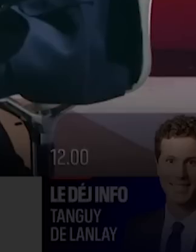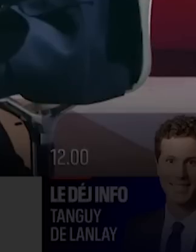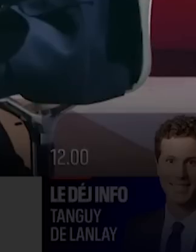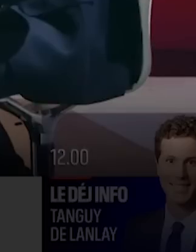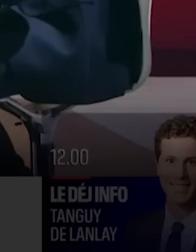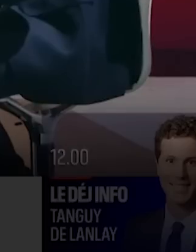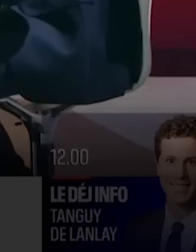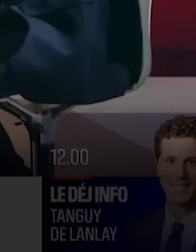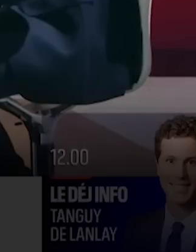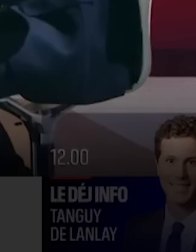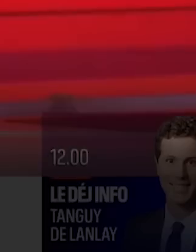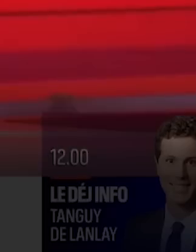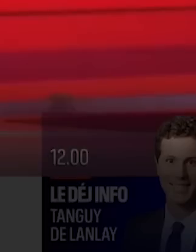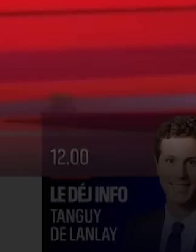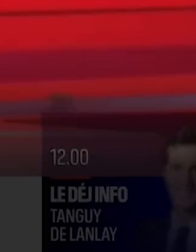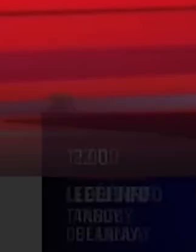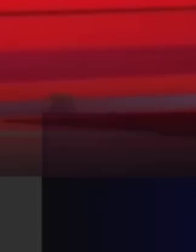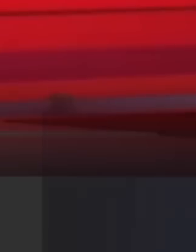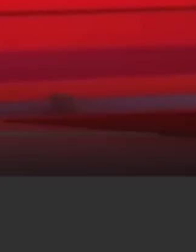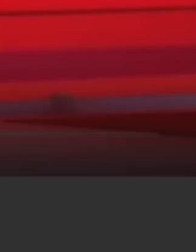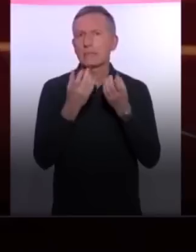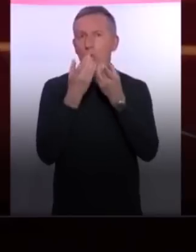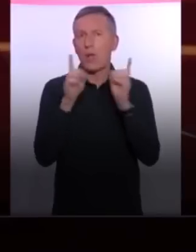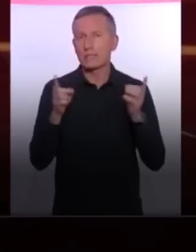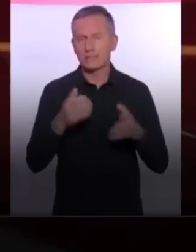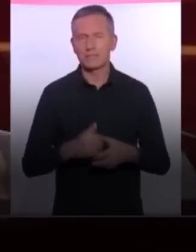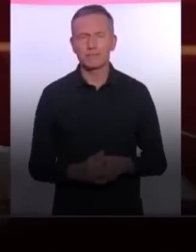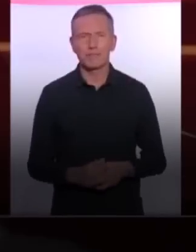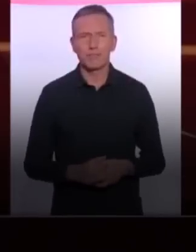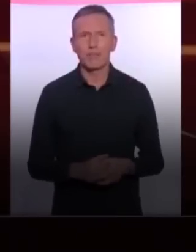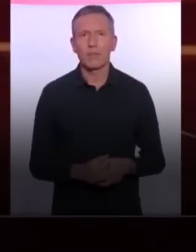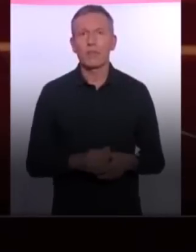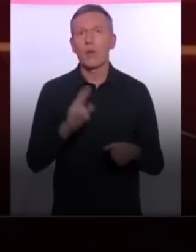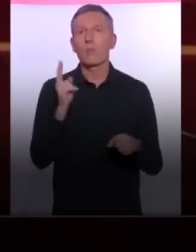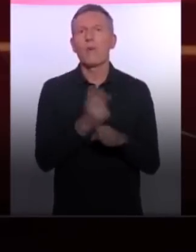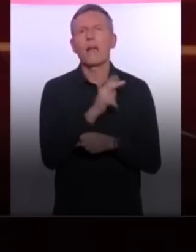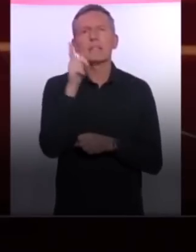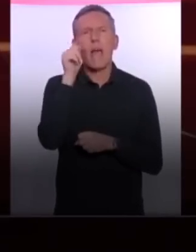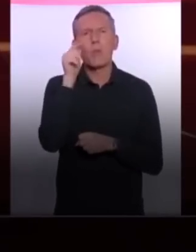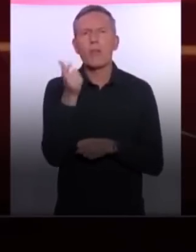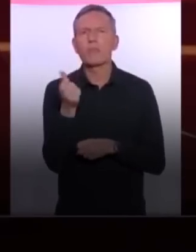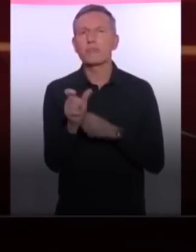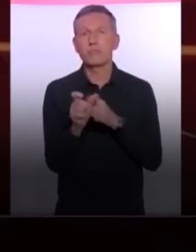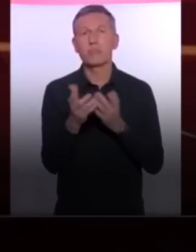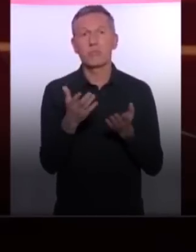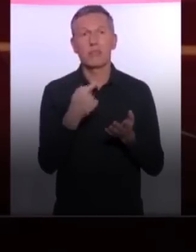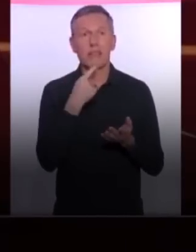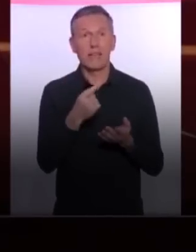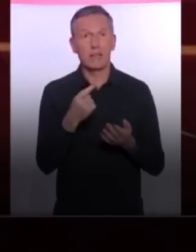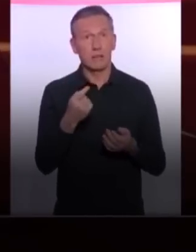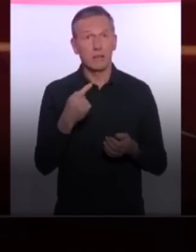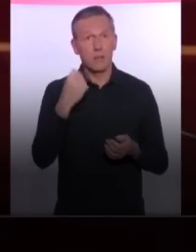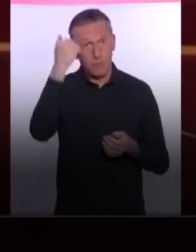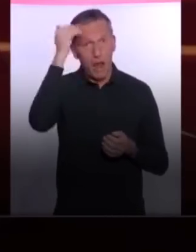mots, je crois, de violence vis-à-vis des institutions de la Ve République. « À bas la mauvaise République, dit-il. Chacun le sait bien, pour